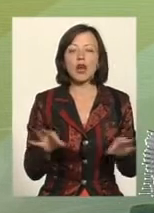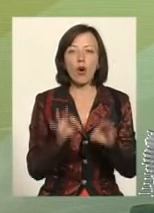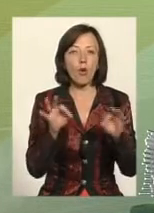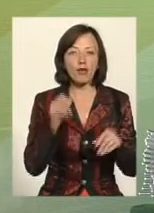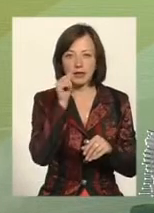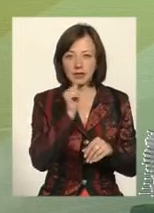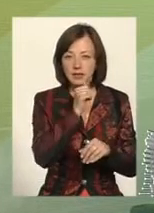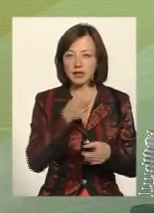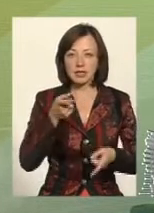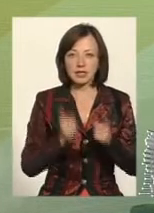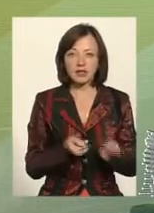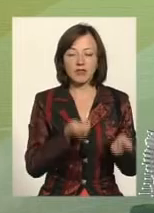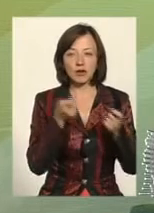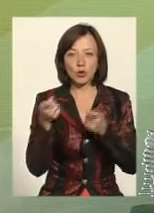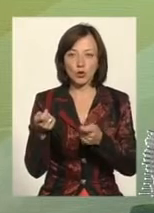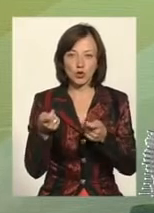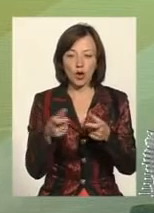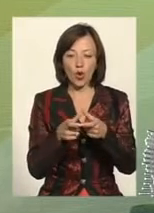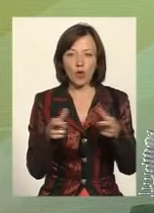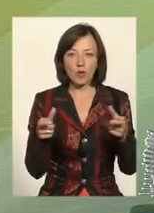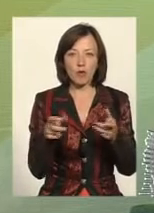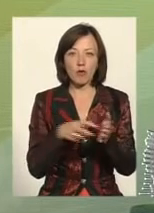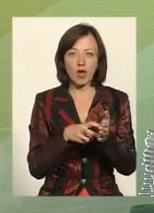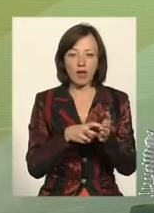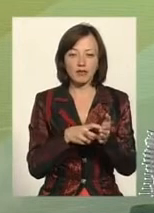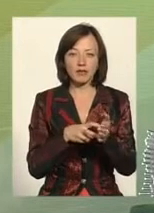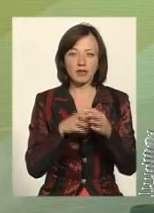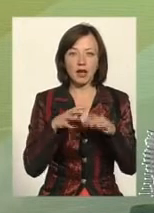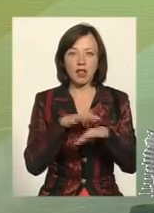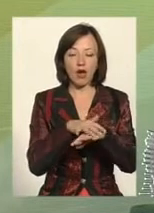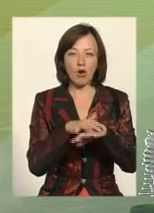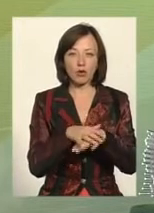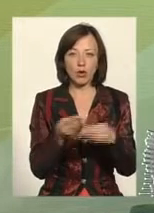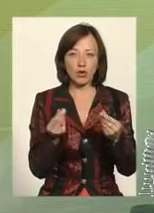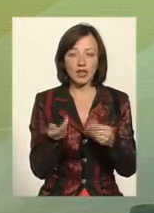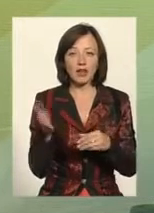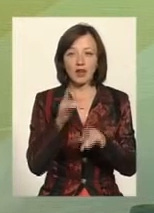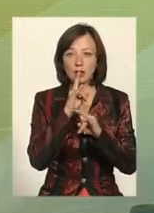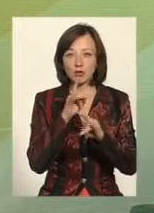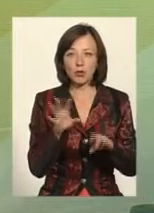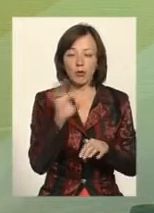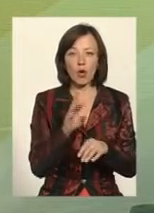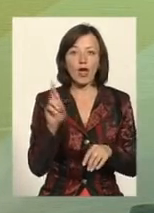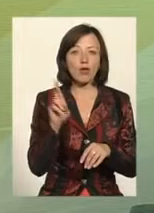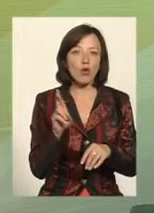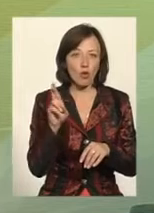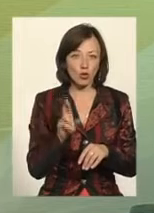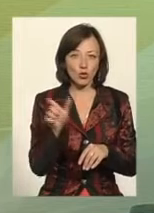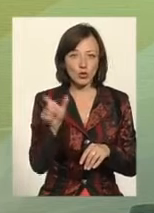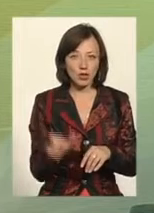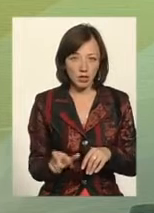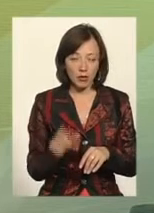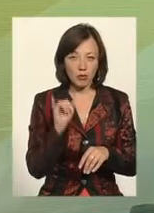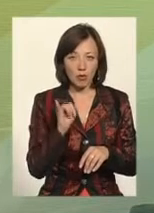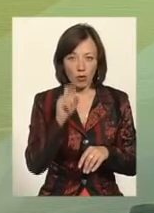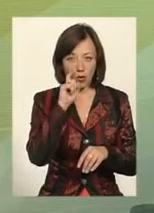секрет є, що дійсно вивозилися в купюрах, бо навіть боявся тримати на рахунках гроші. Тому давайте не будемо про Януковича. Янукович – людина